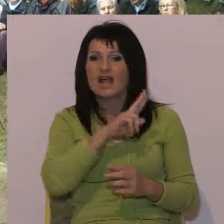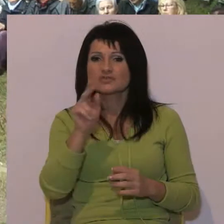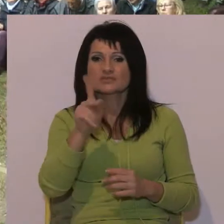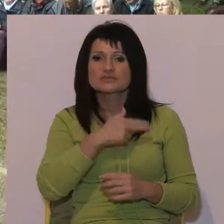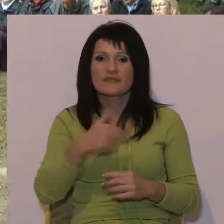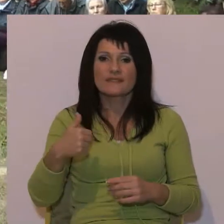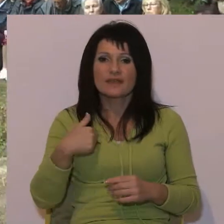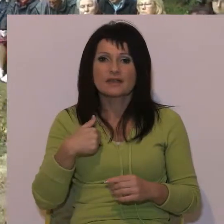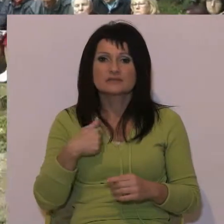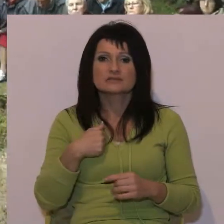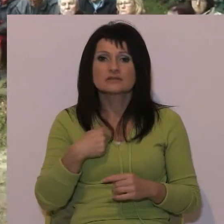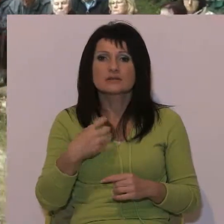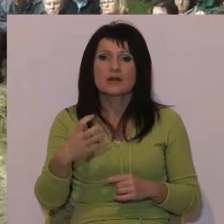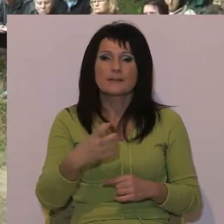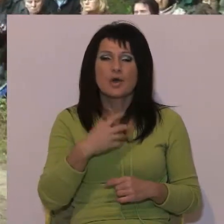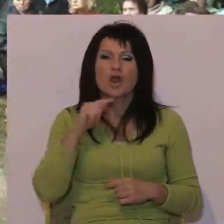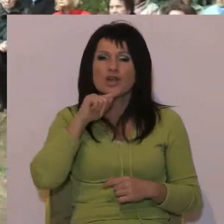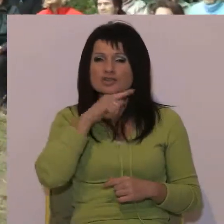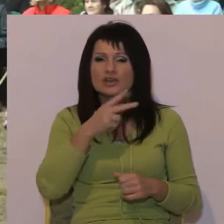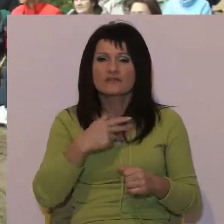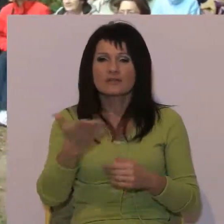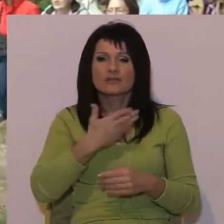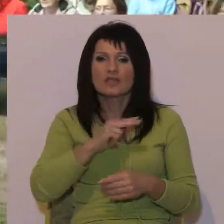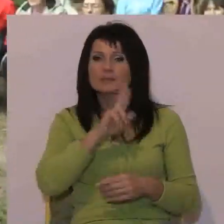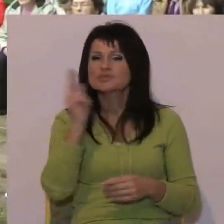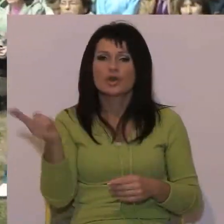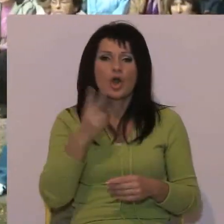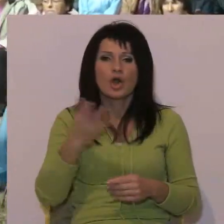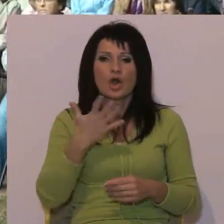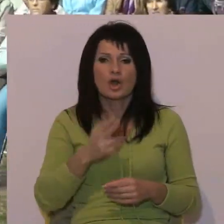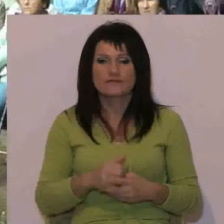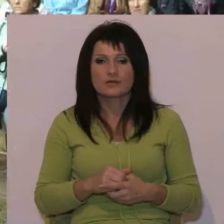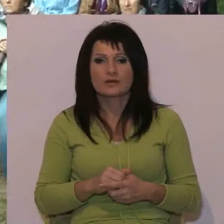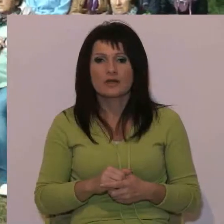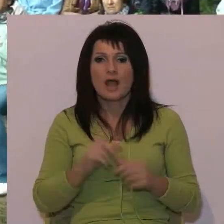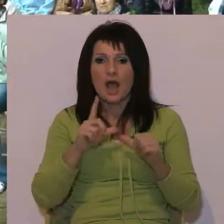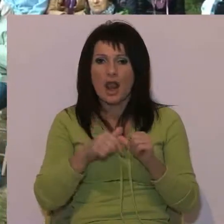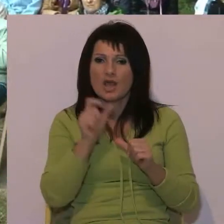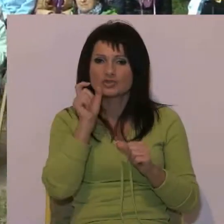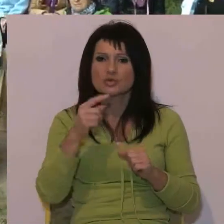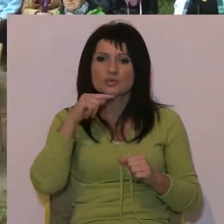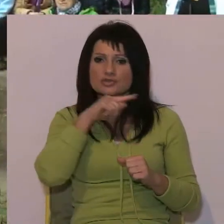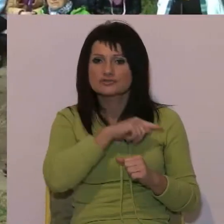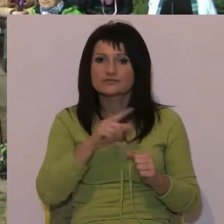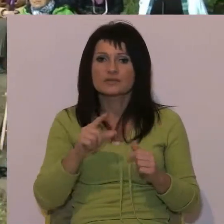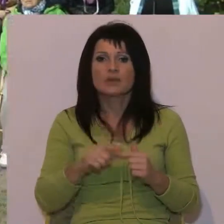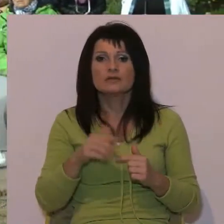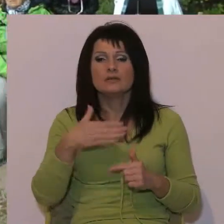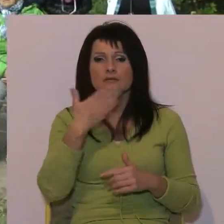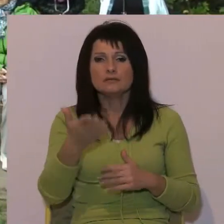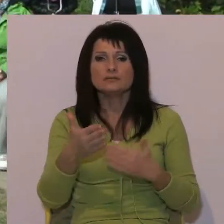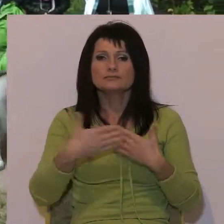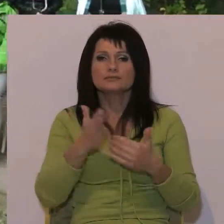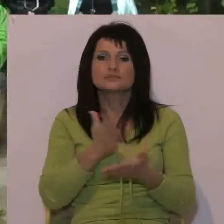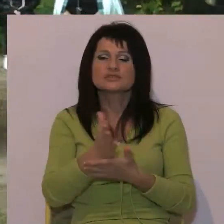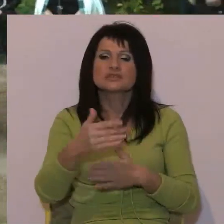nas boli krzywda zadana nam przez kogokolwiek. Ale szczególnie krzywda zadana przez